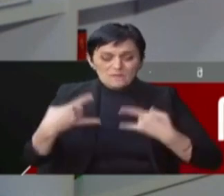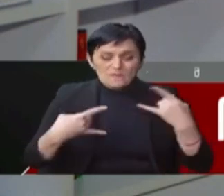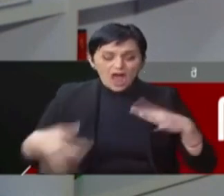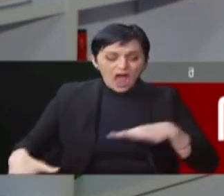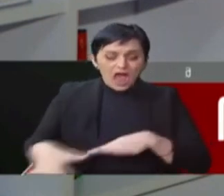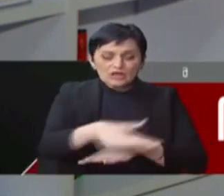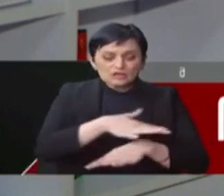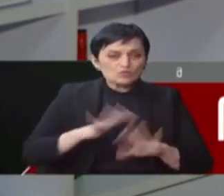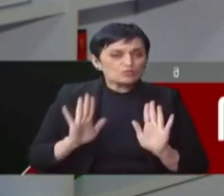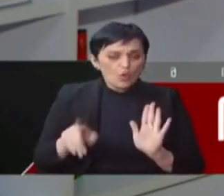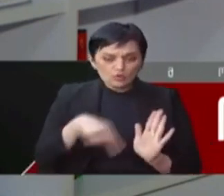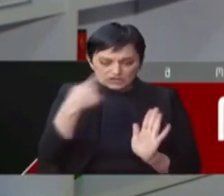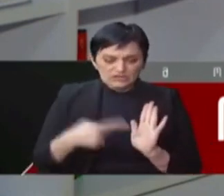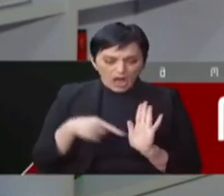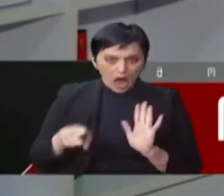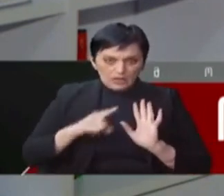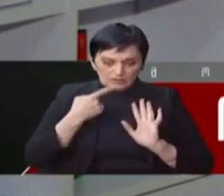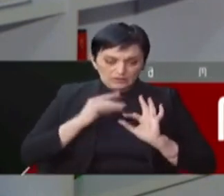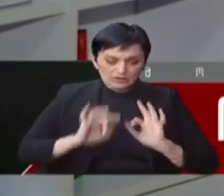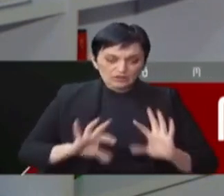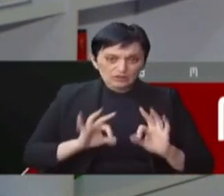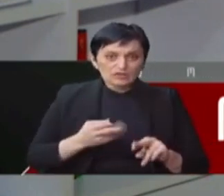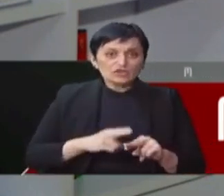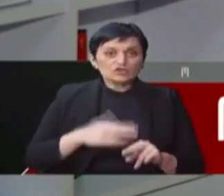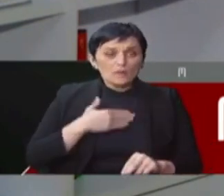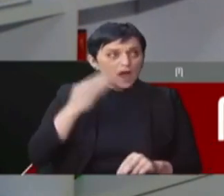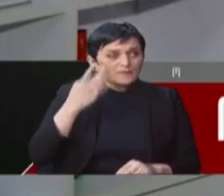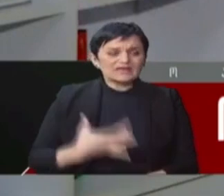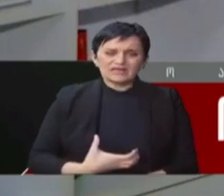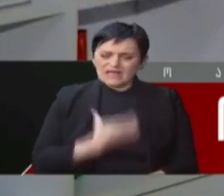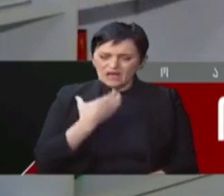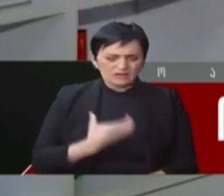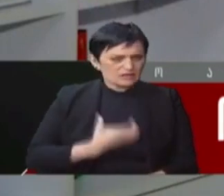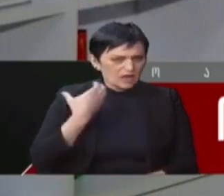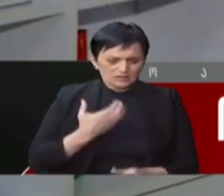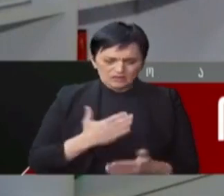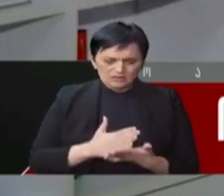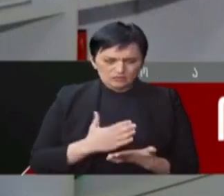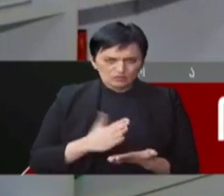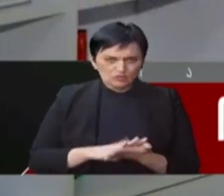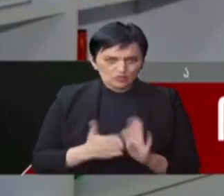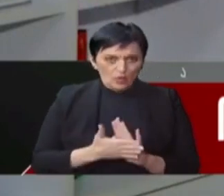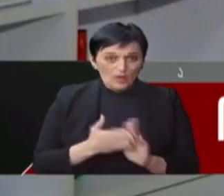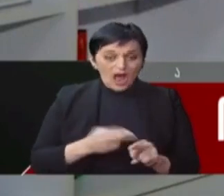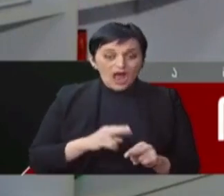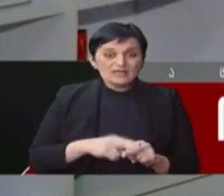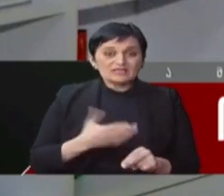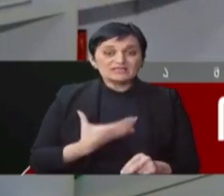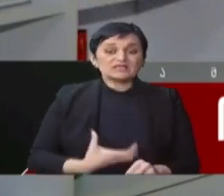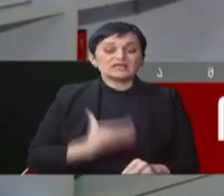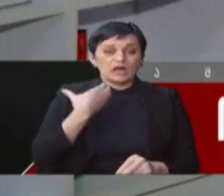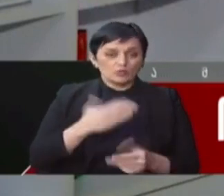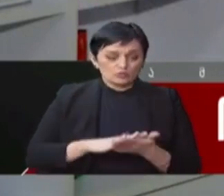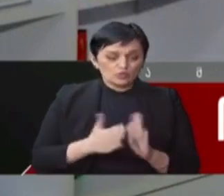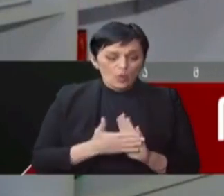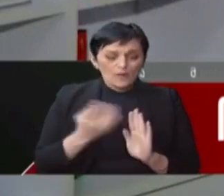არის დაკავებული მხოლოდ ამ საკითხით. რაც ჩემი აზრით კატასტროფულია, კატასტროფული მდგომარეობაა და ეს კატასტროფული მდგომარეობა პირველ